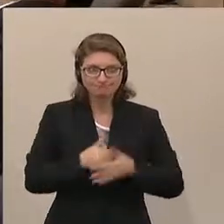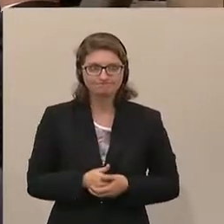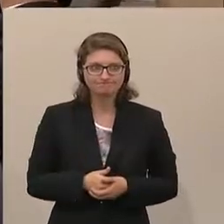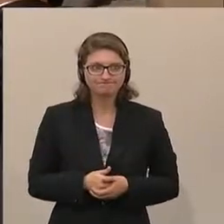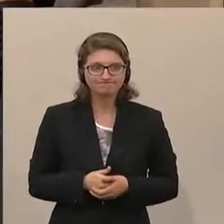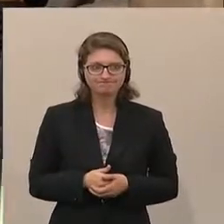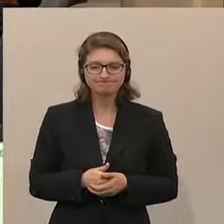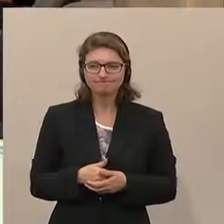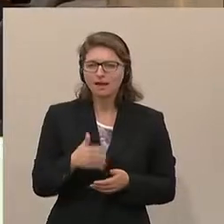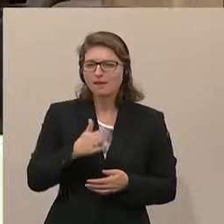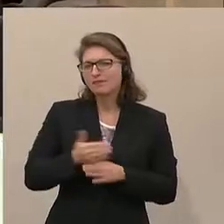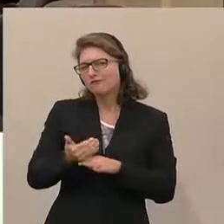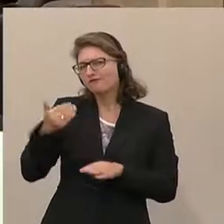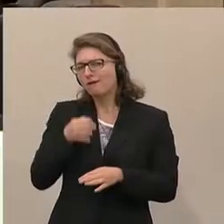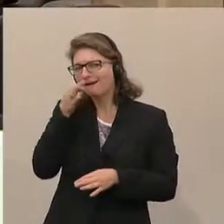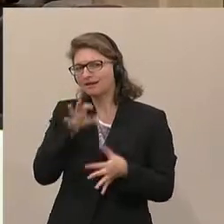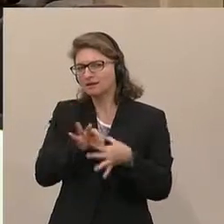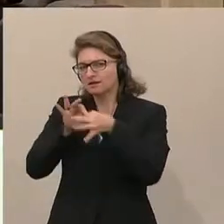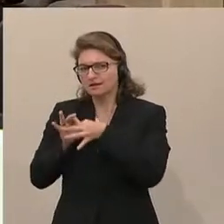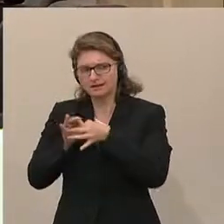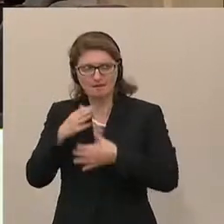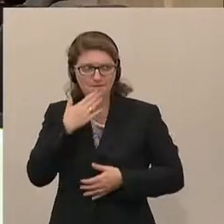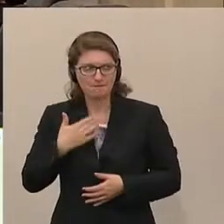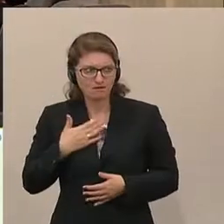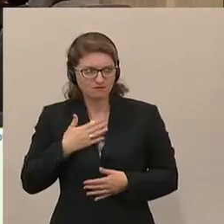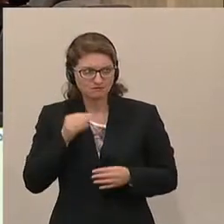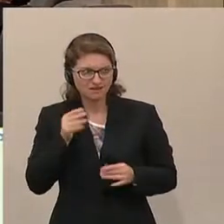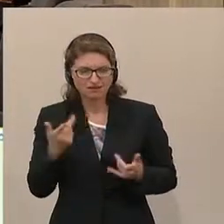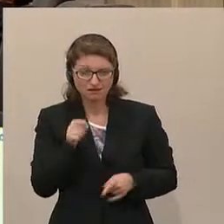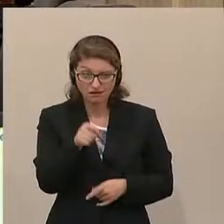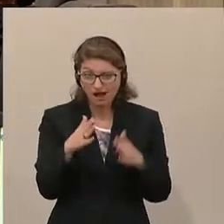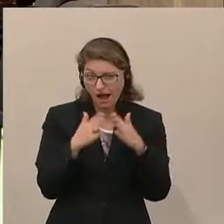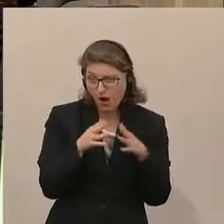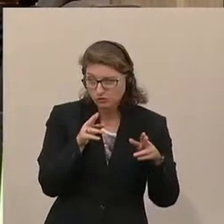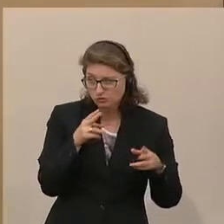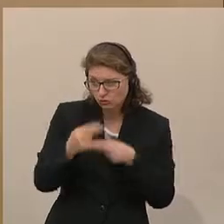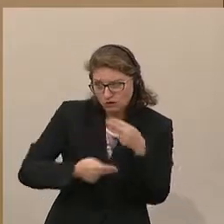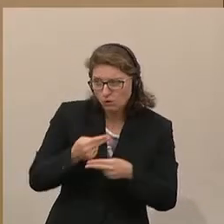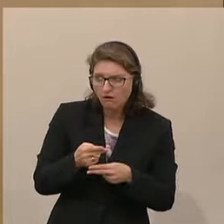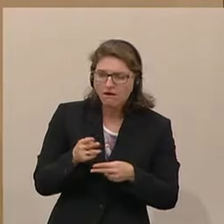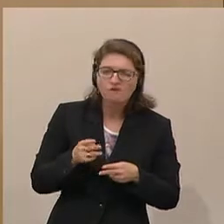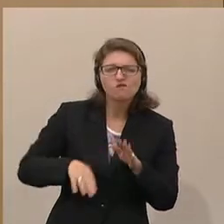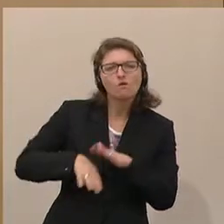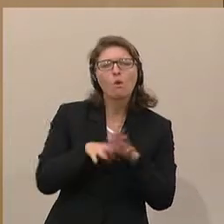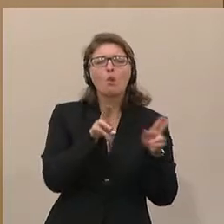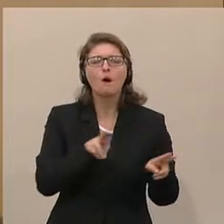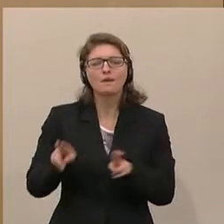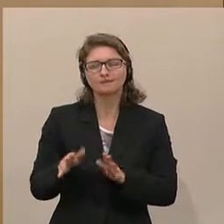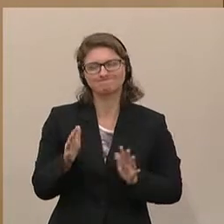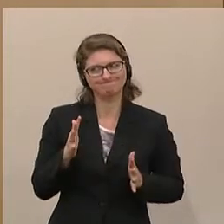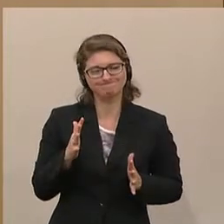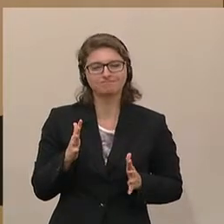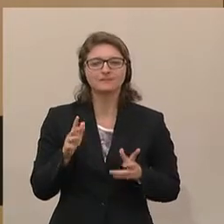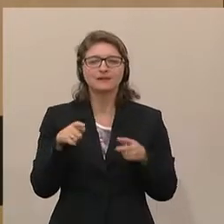meiner Vorrednerin vielleicht sagen, also ganz normal war die Hausdurchsuchung doch nicht, denn es gibt ein Ermittlungsverfahren